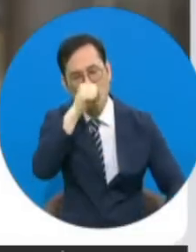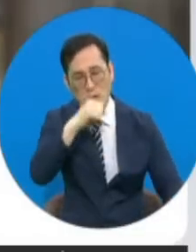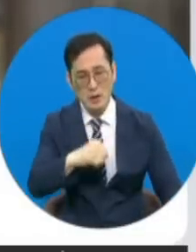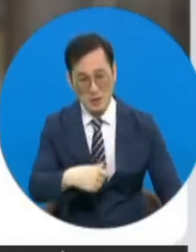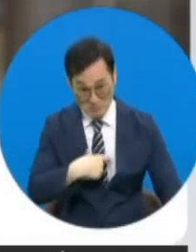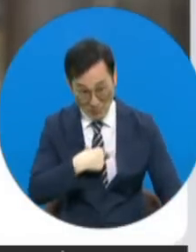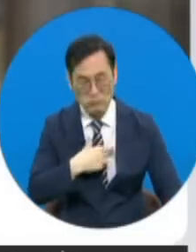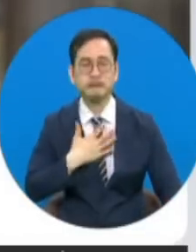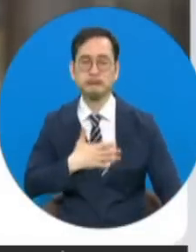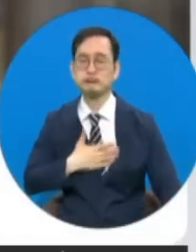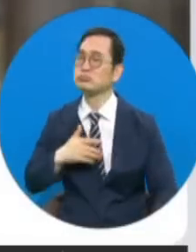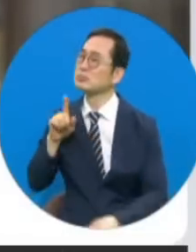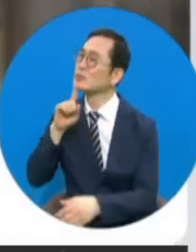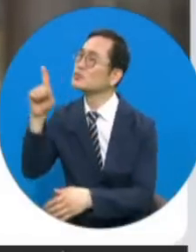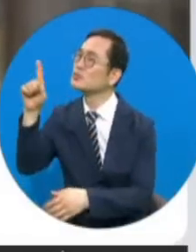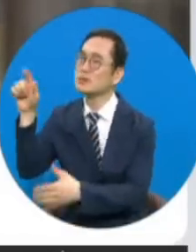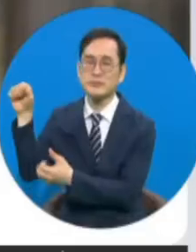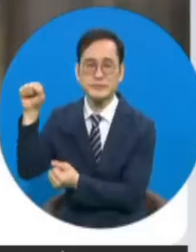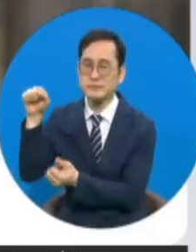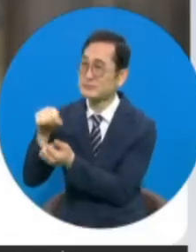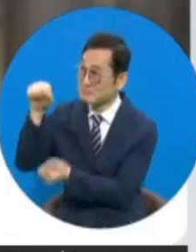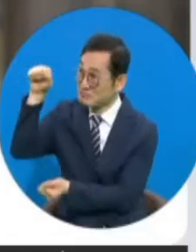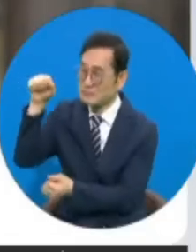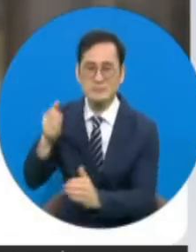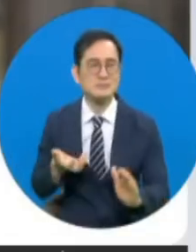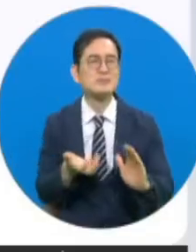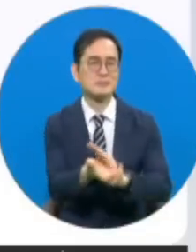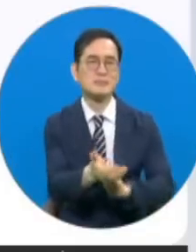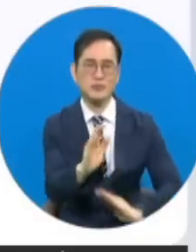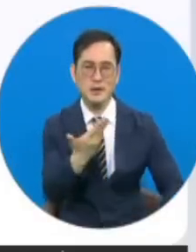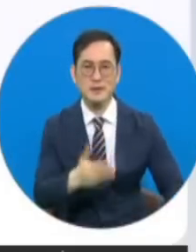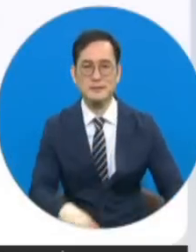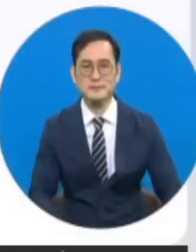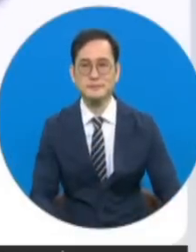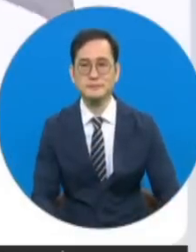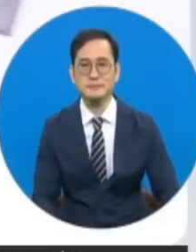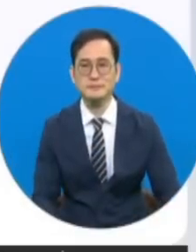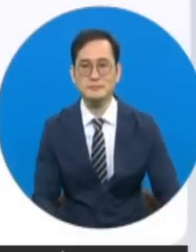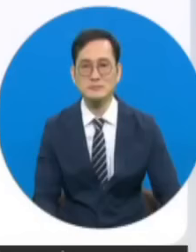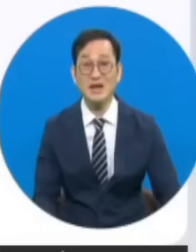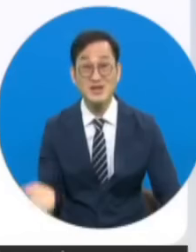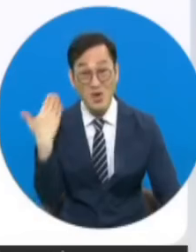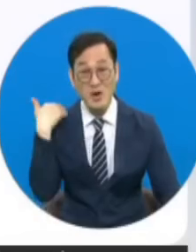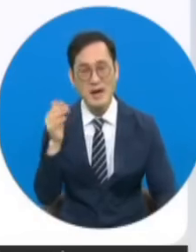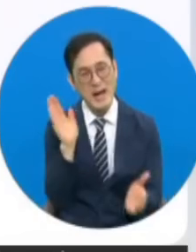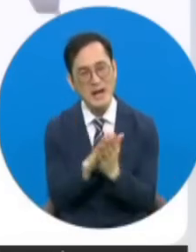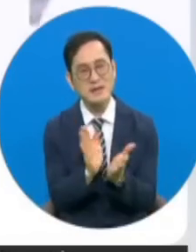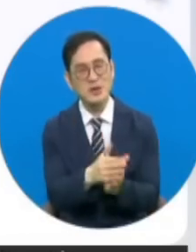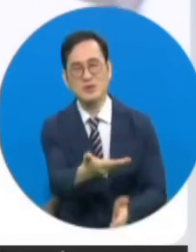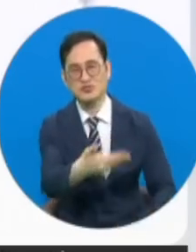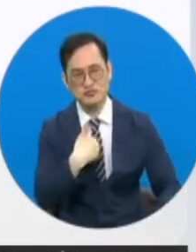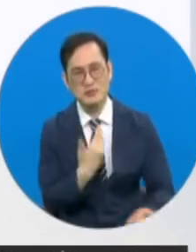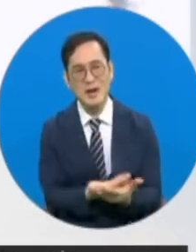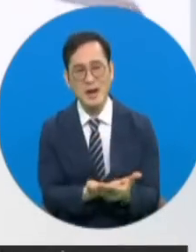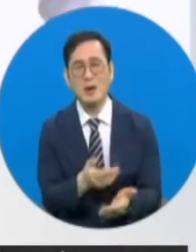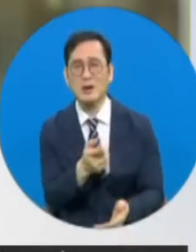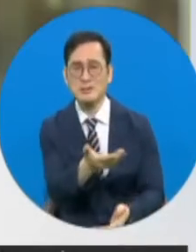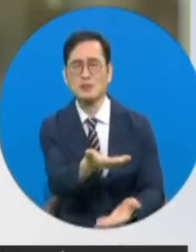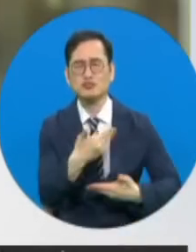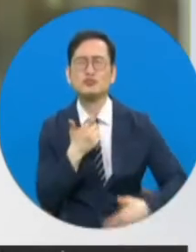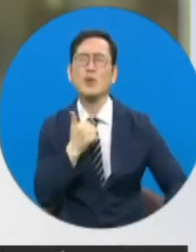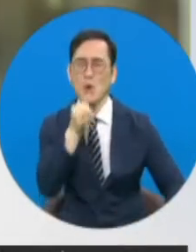못 했다면 그다음에 앞서 영장을 보충제로 들어가는 거예요 근데 이전에도 이미 제출 연구해서 받은 적이 있어요